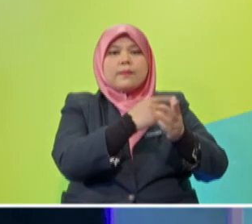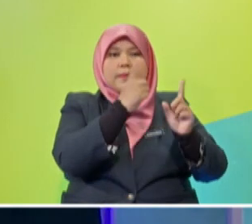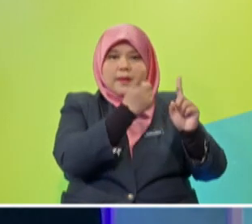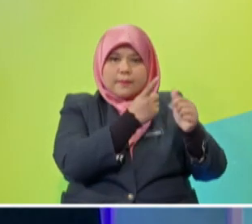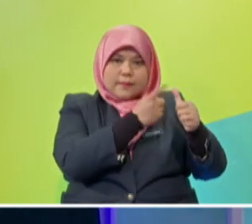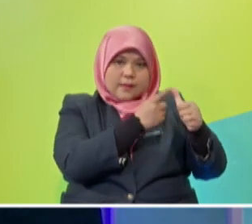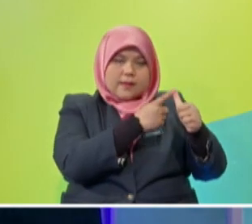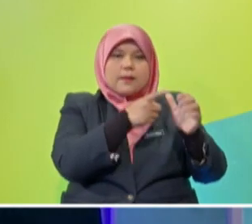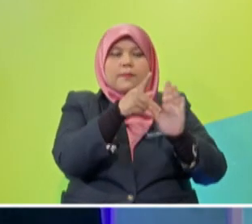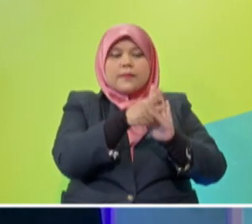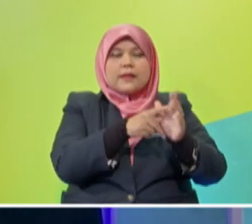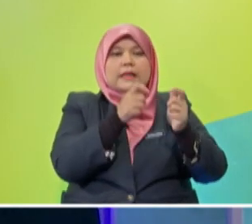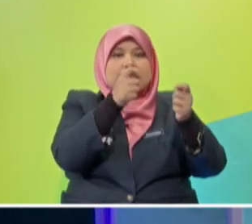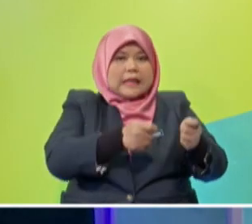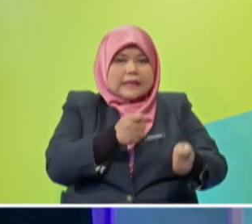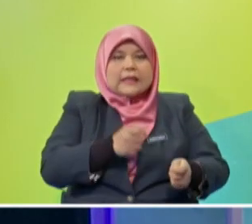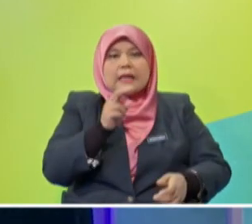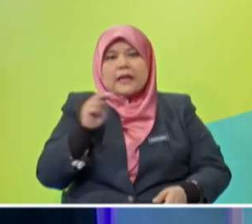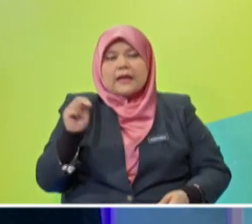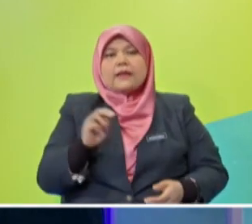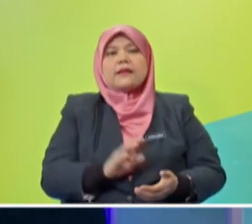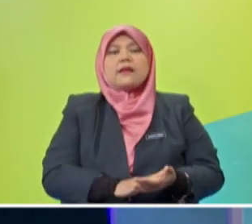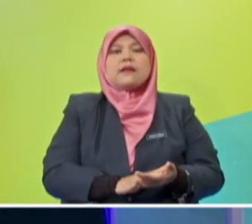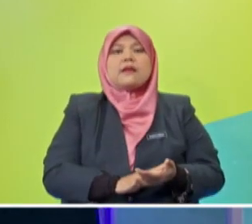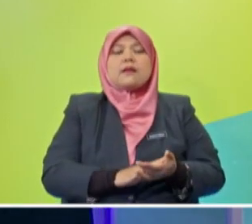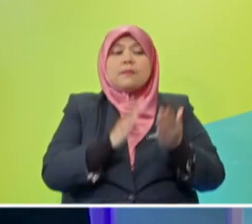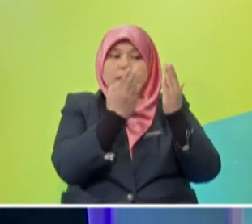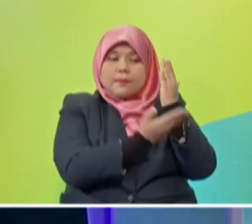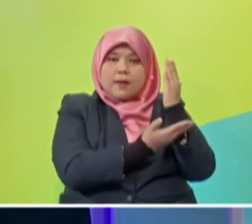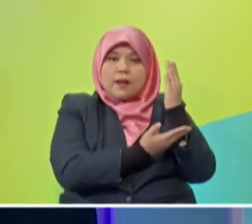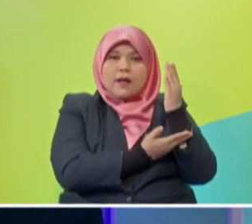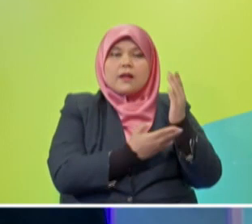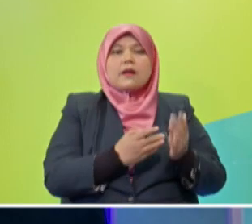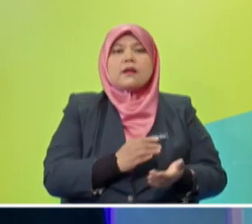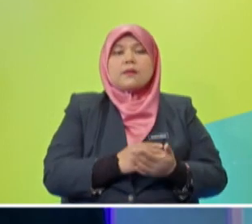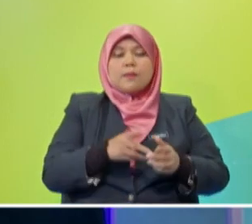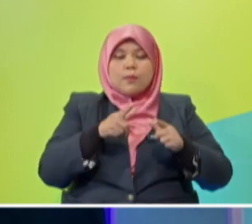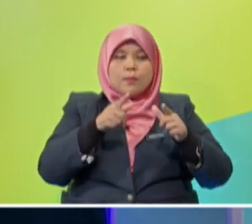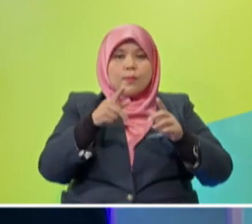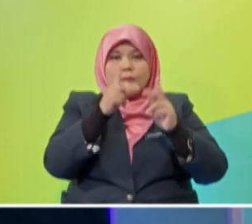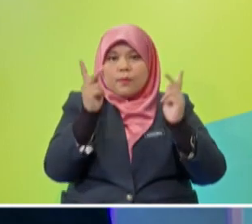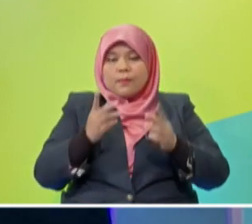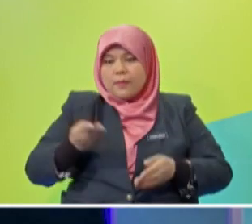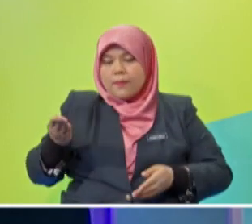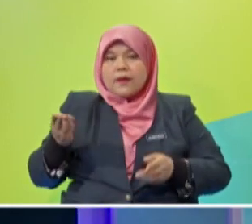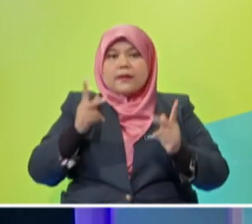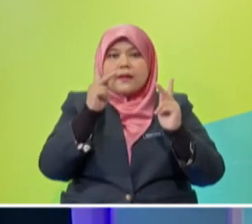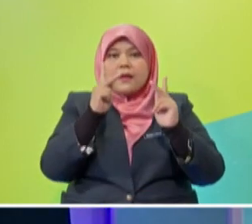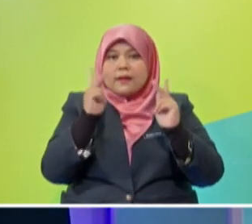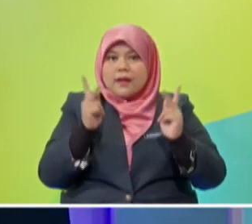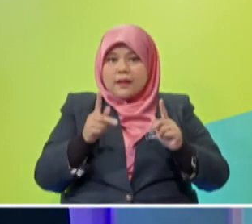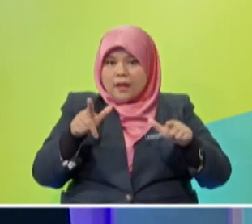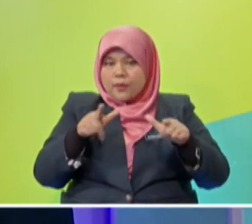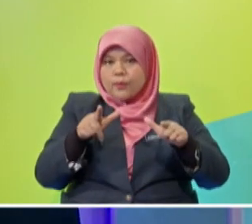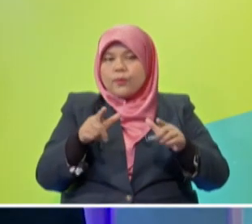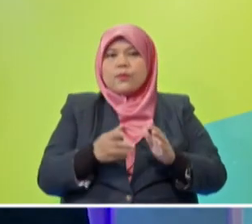sebenarnya banyak lagi macam contoh aktiviti pembalakan ke arah menghasilkan produk-produk kayu contohnya, betul tak? Perabot, contoh perabot jati.